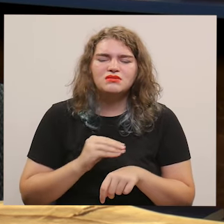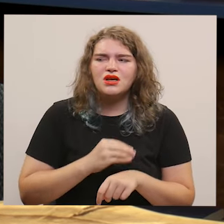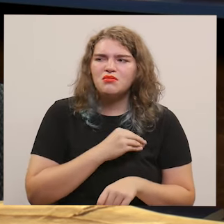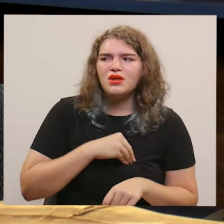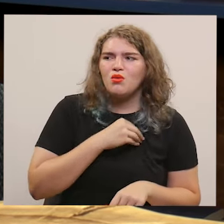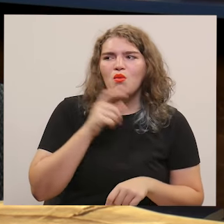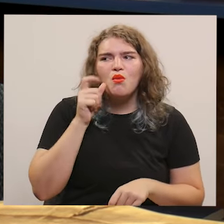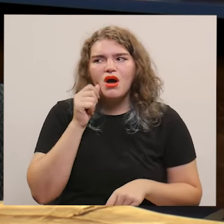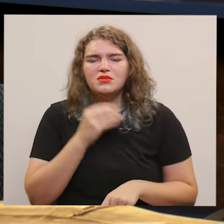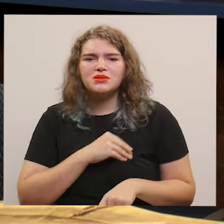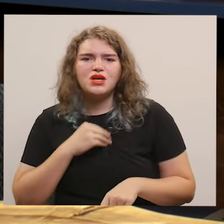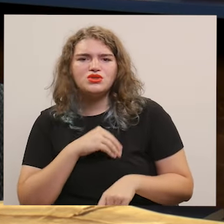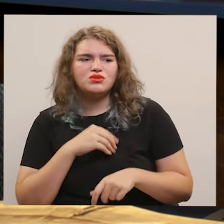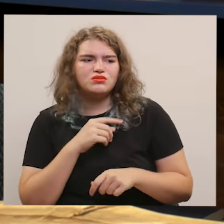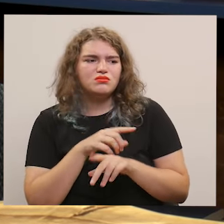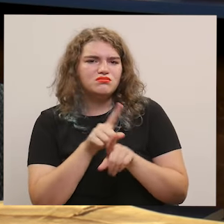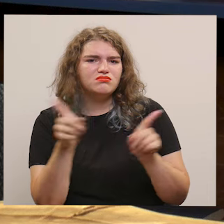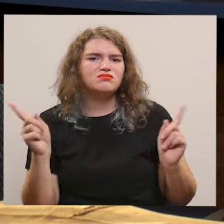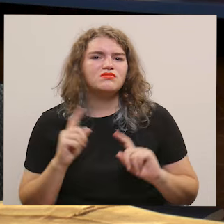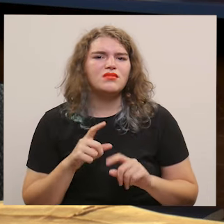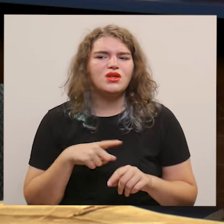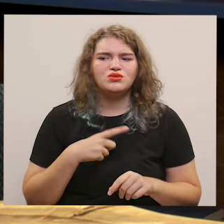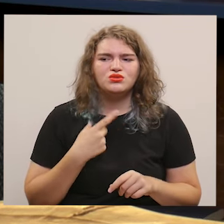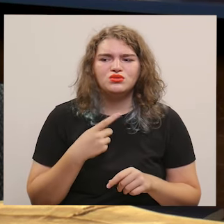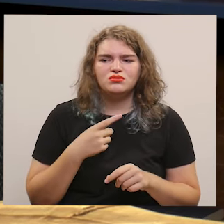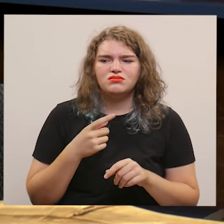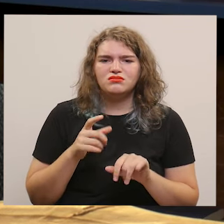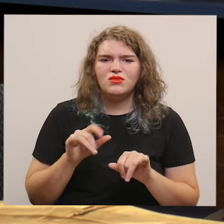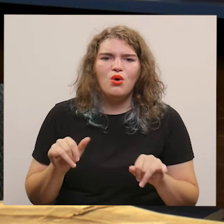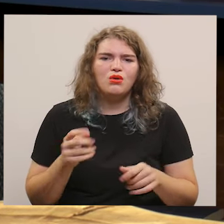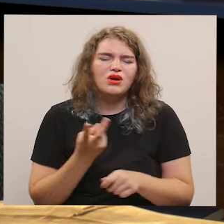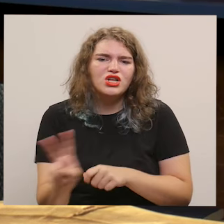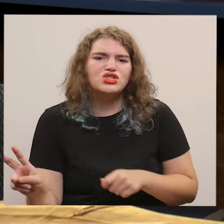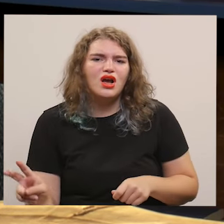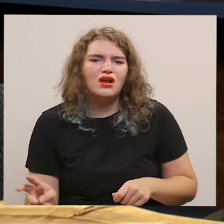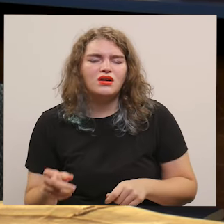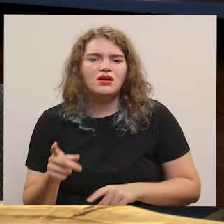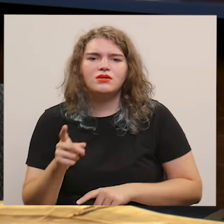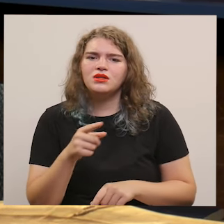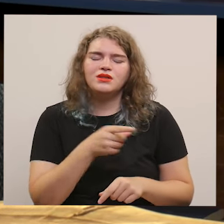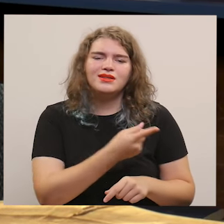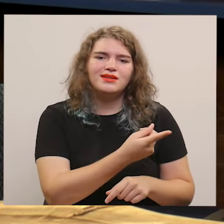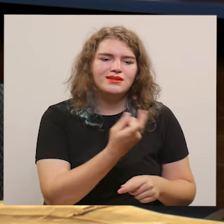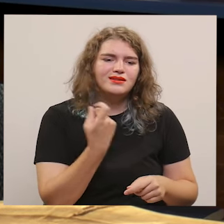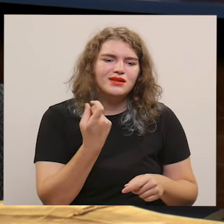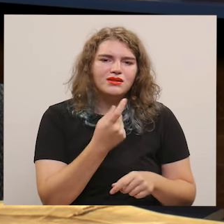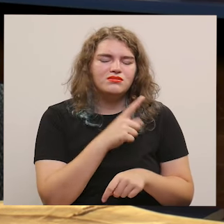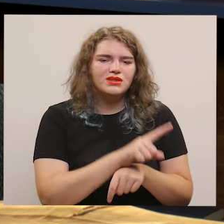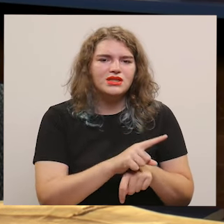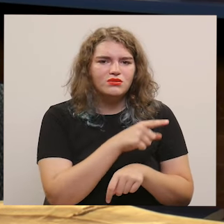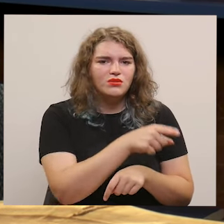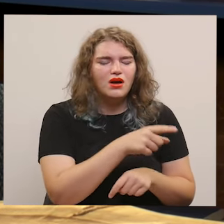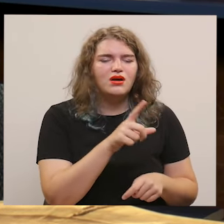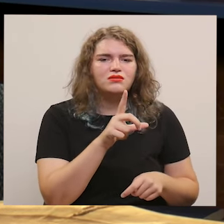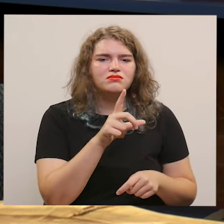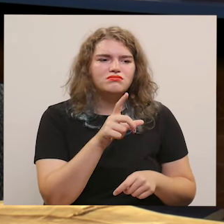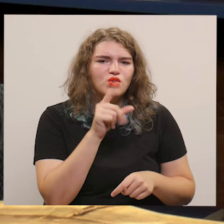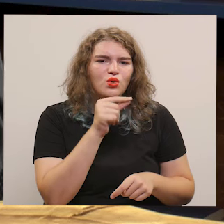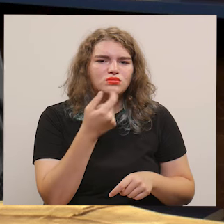că deranjez lumea, că sunt un accident. Ei, de atunci nu am mai simțit așa. Și uitându-mă în spate la